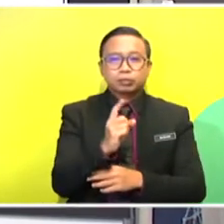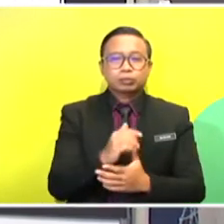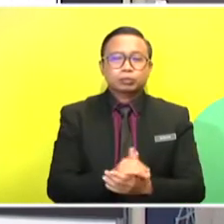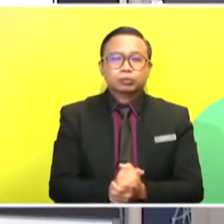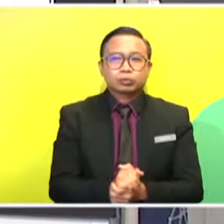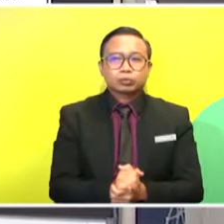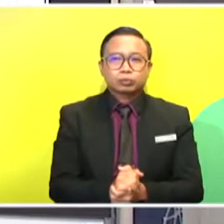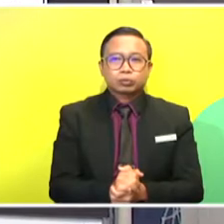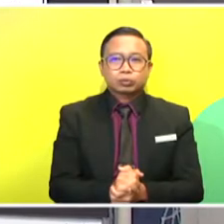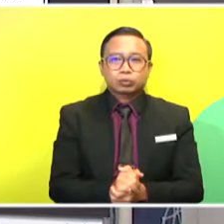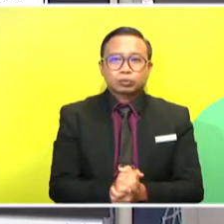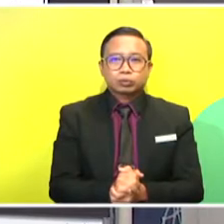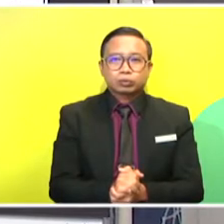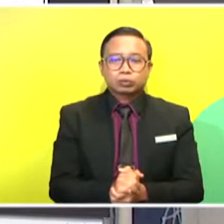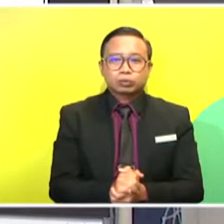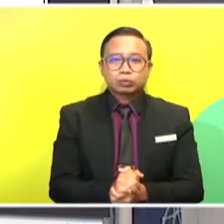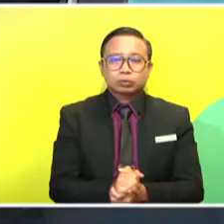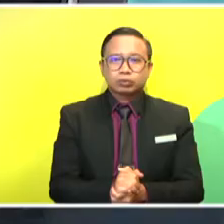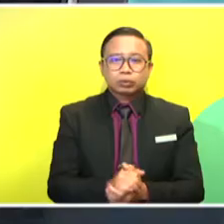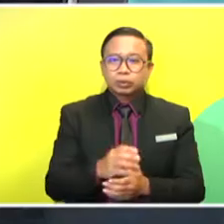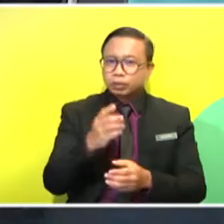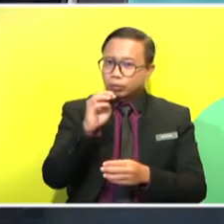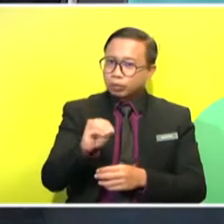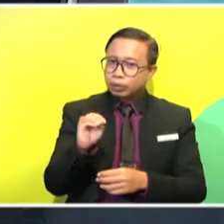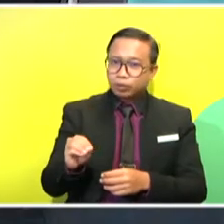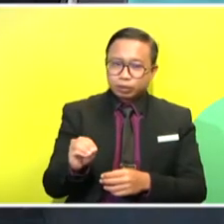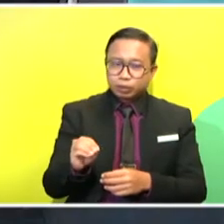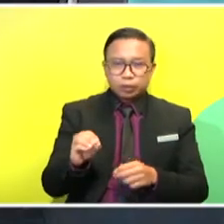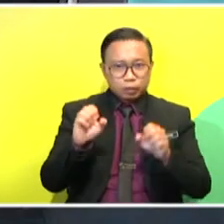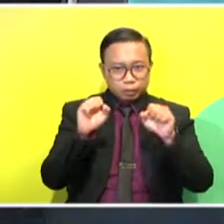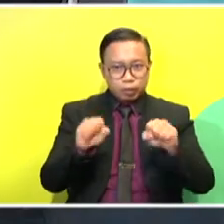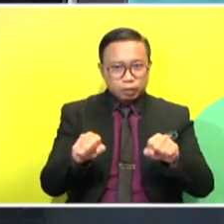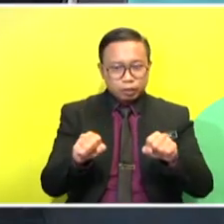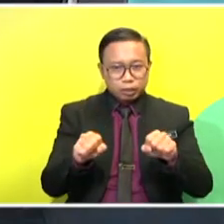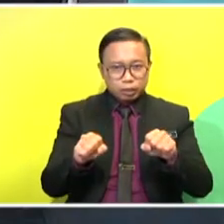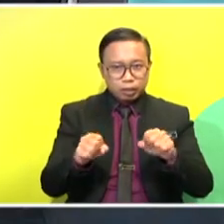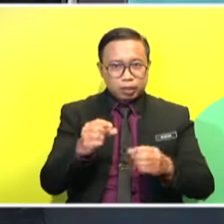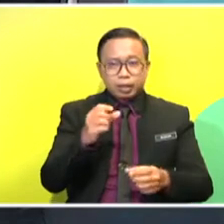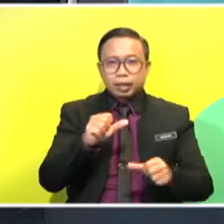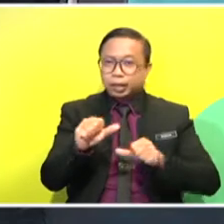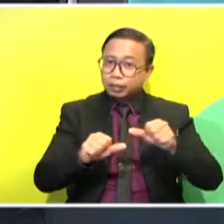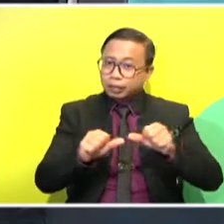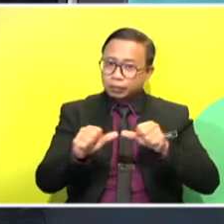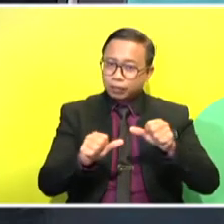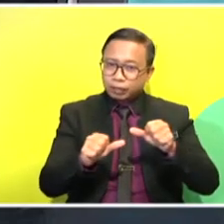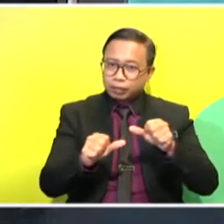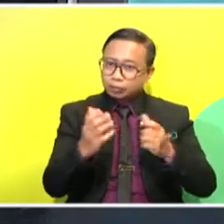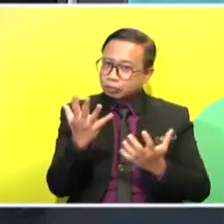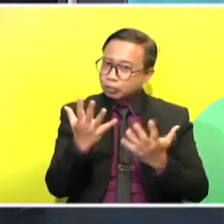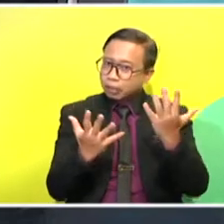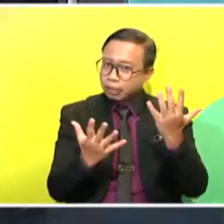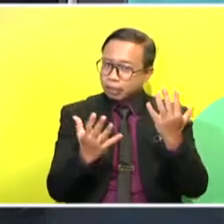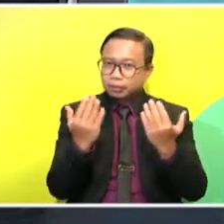buat insyam ni supaya lokomotor murid-murid pendidikan khas itu dapat diaktifkan dan juga merangsang dia